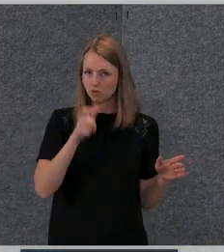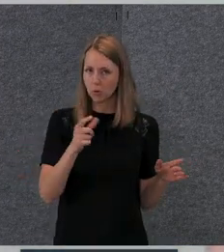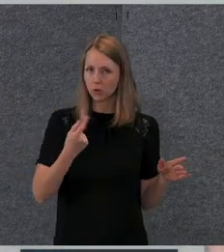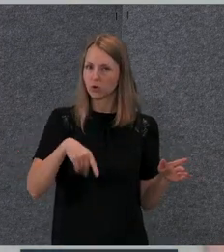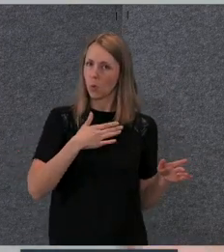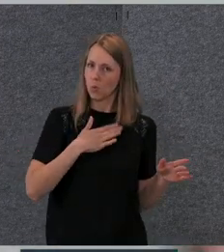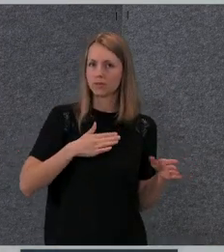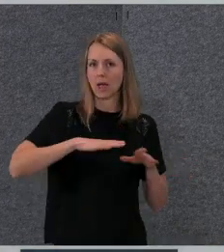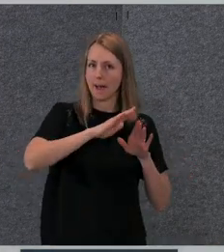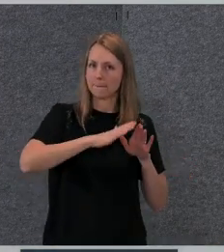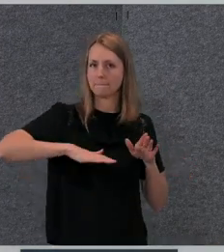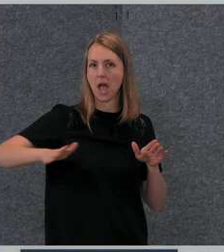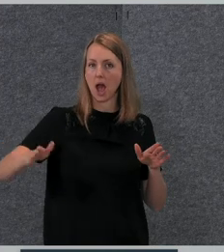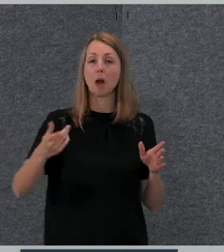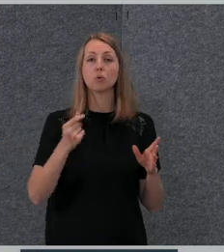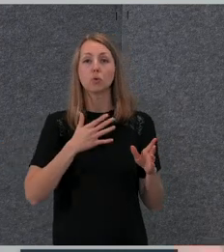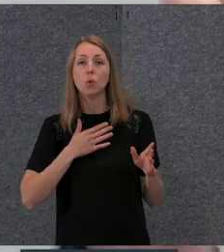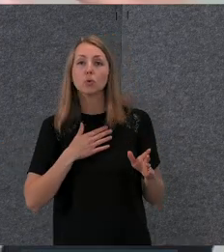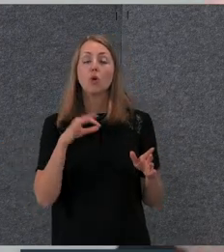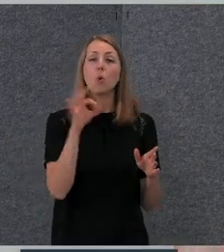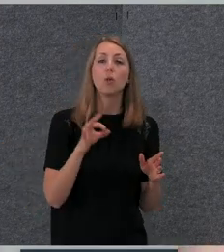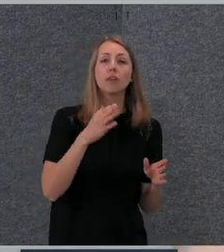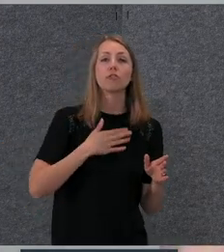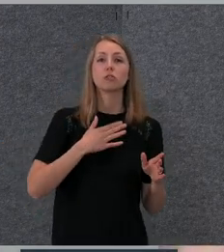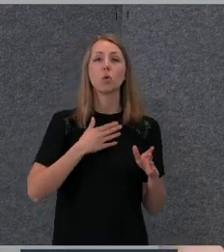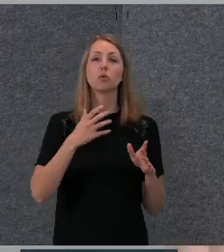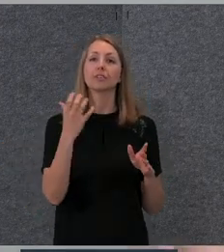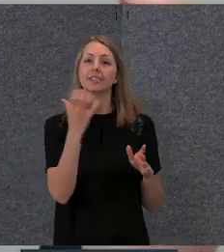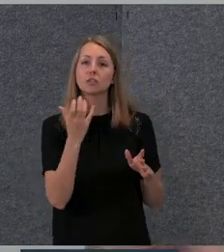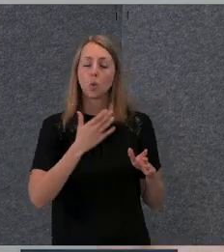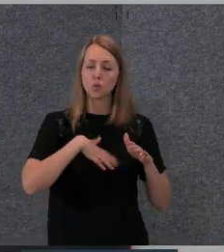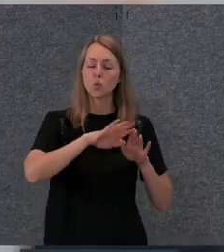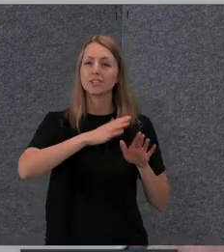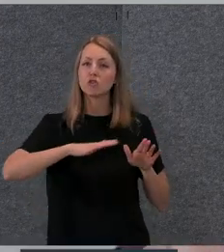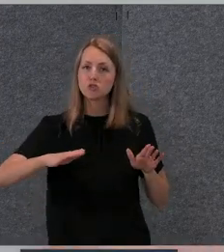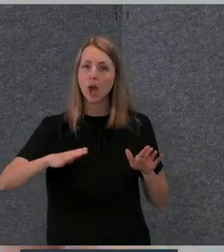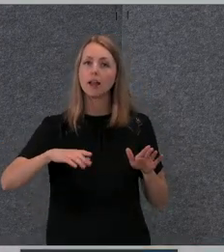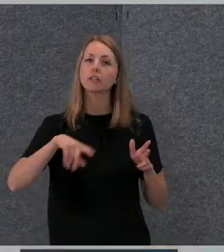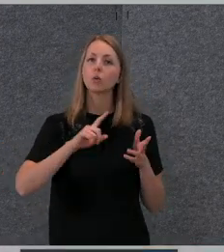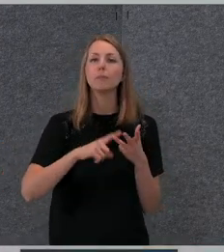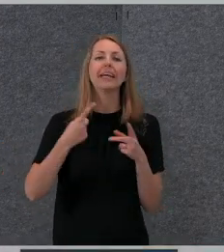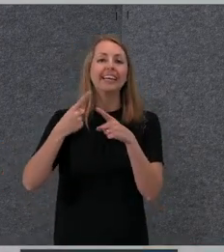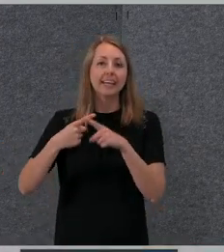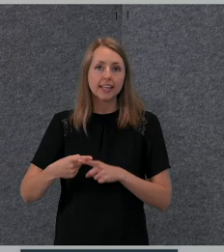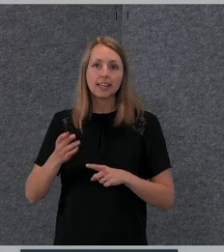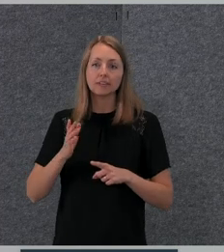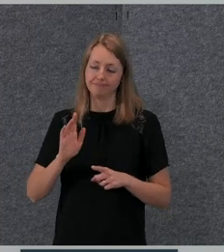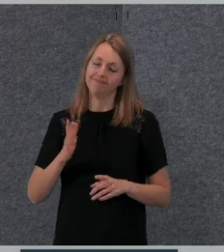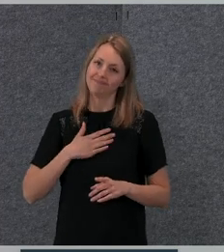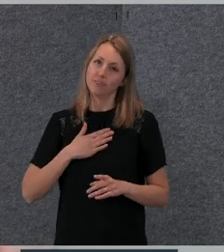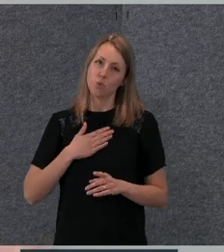mich unsere Oliven, unsere Zitronen, unser Strand, aber auch im Hinblick auf Griechenland unsere